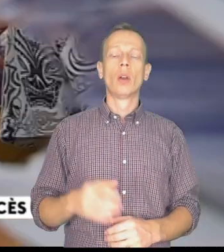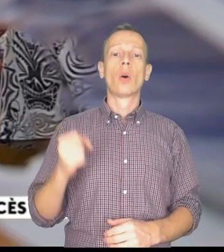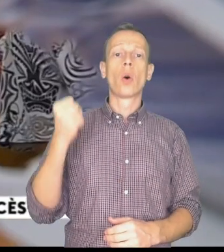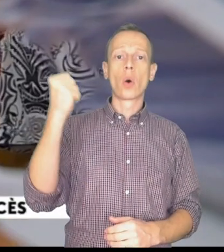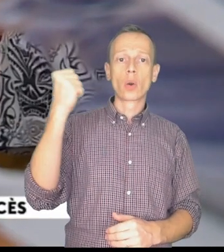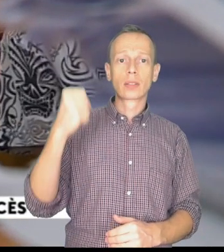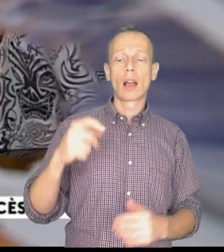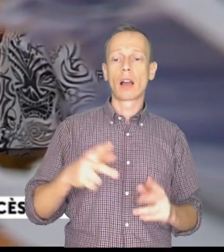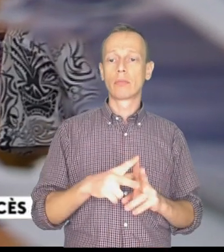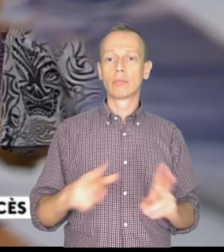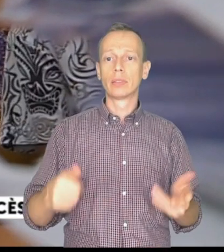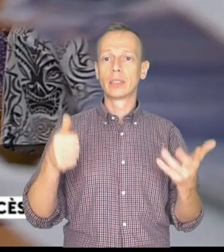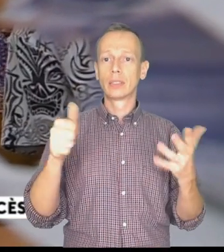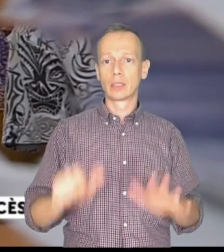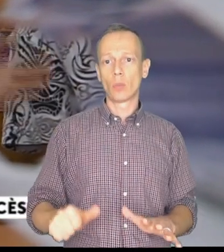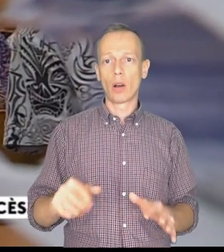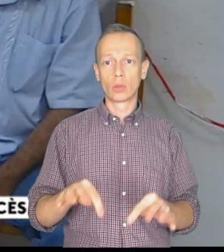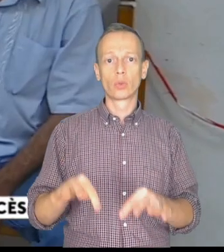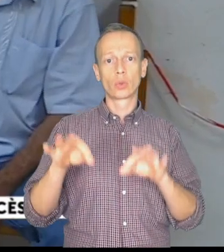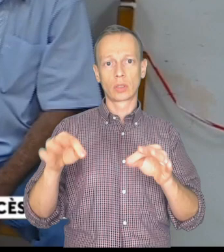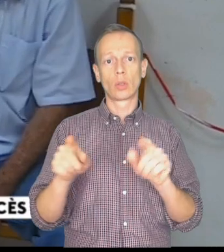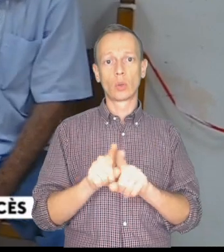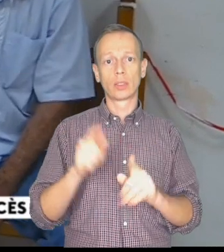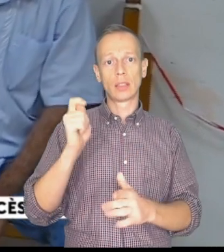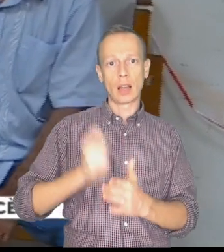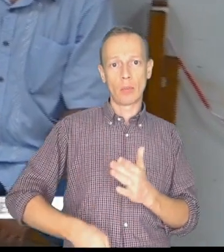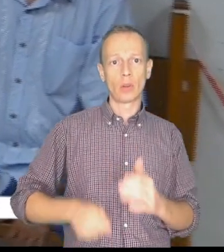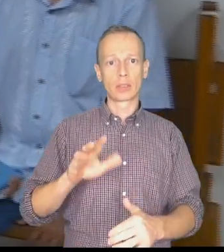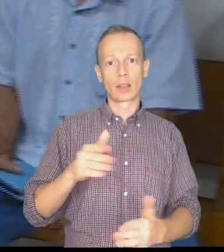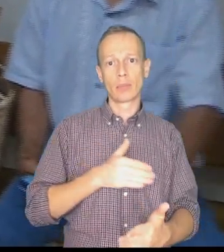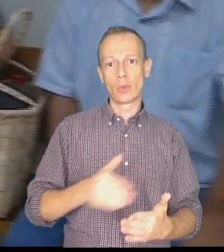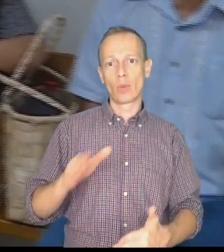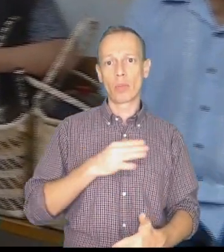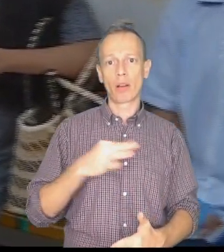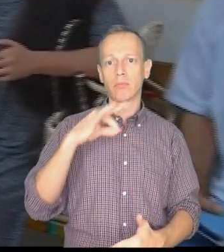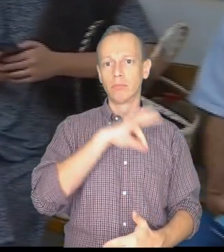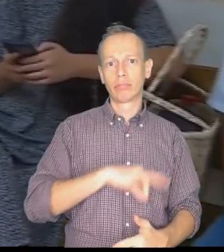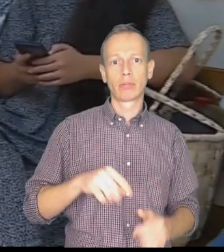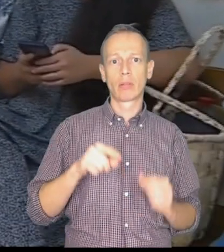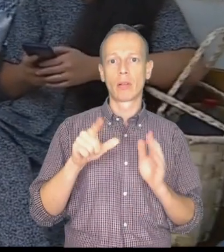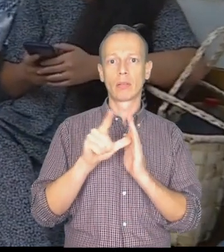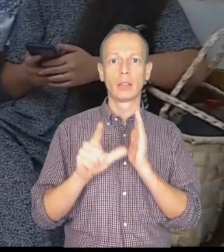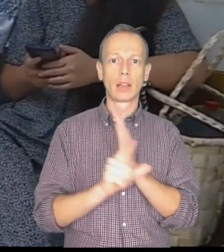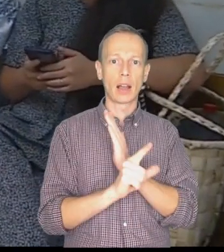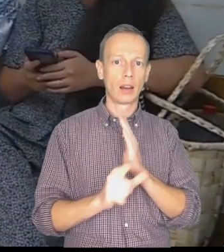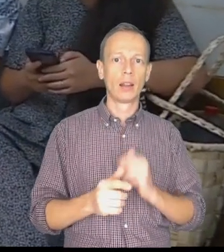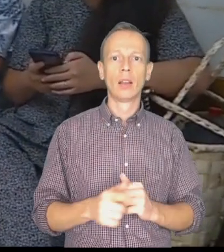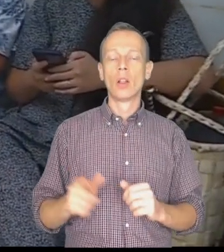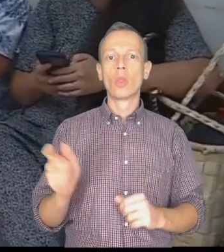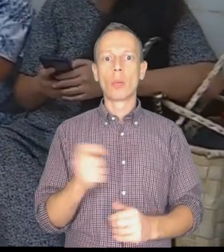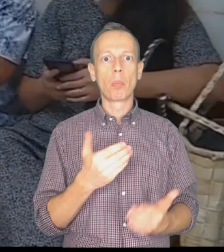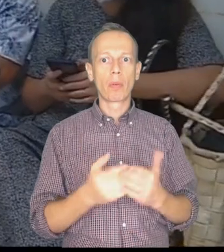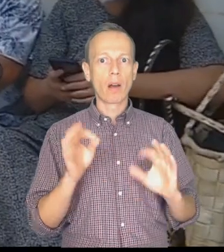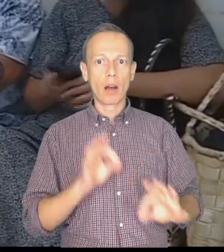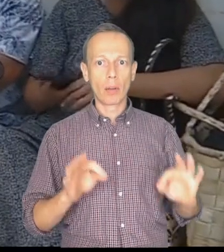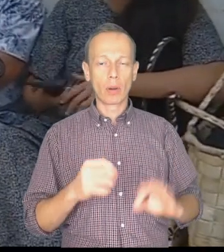Oscar Temaro a six mois avec sursis et une amende de 5 millions pour prise illégale d'intérêt. Une prise illégale d'intérêt non prouvée, il faut le rappeler.